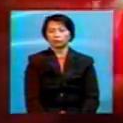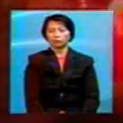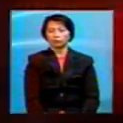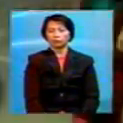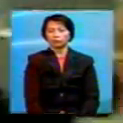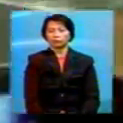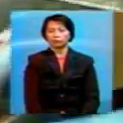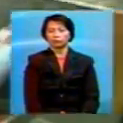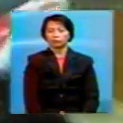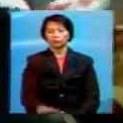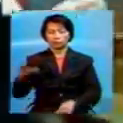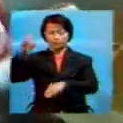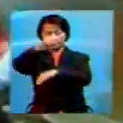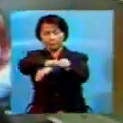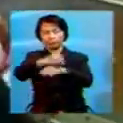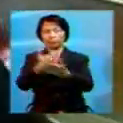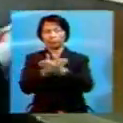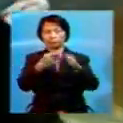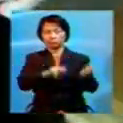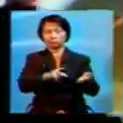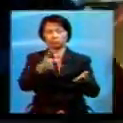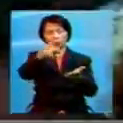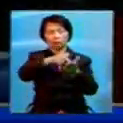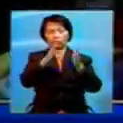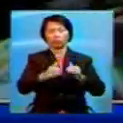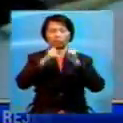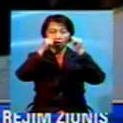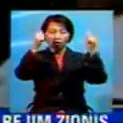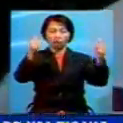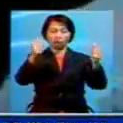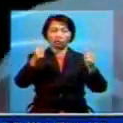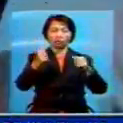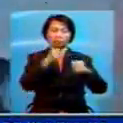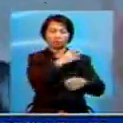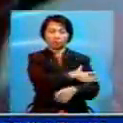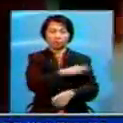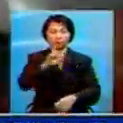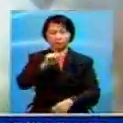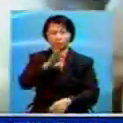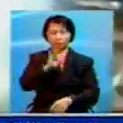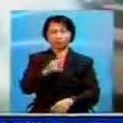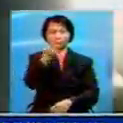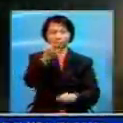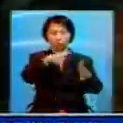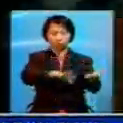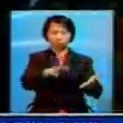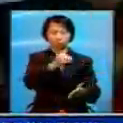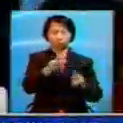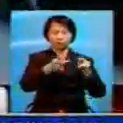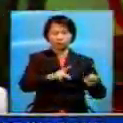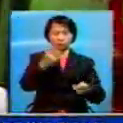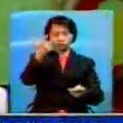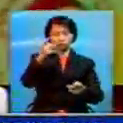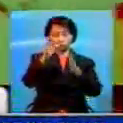cedera serangan terbaru mengorbankan beberapa lagi orang awam Palestin serangan Dir rafah meragut dua nyawa manakala korban